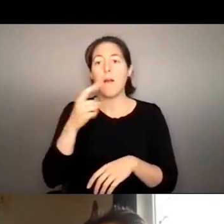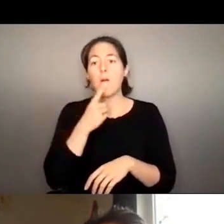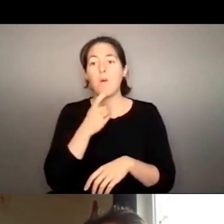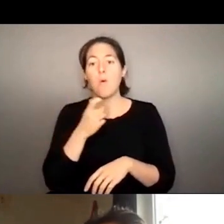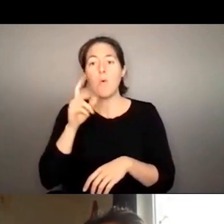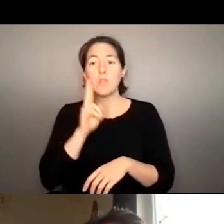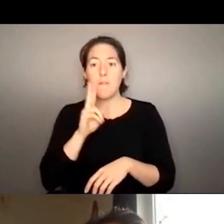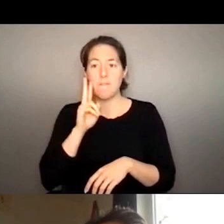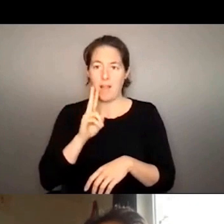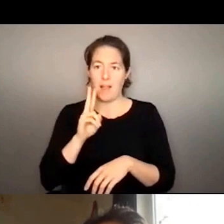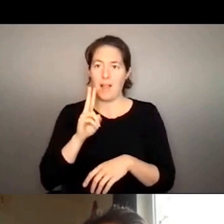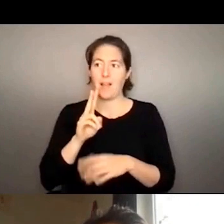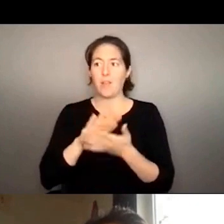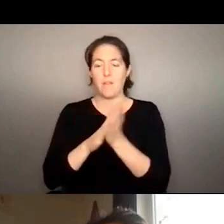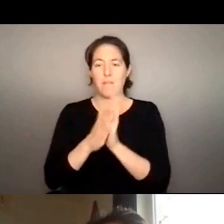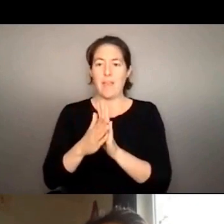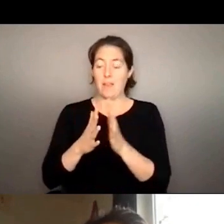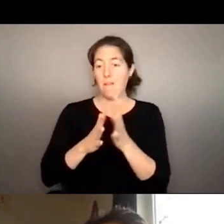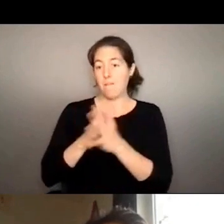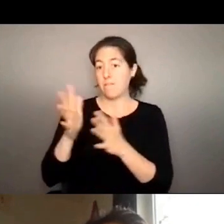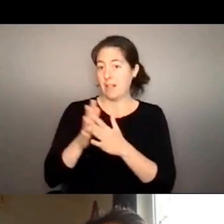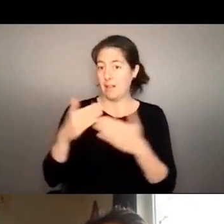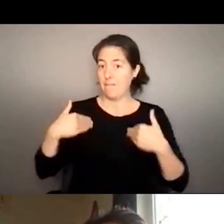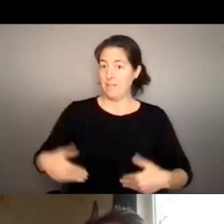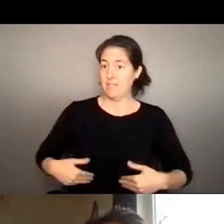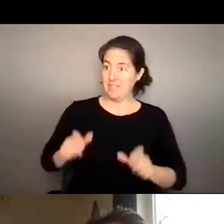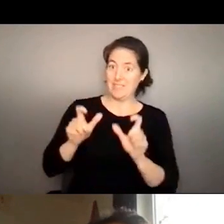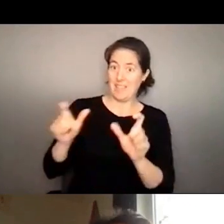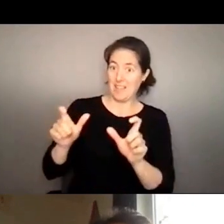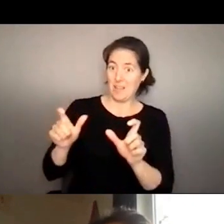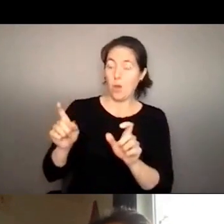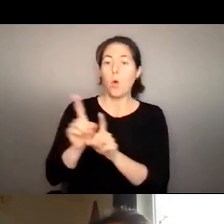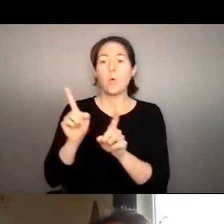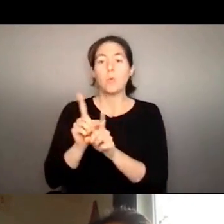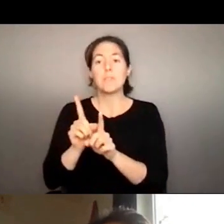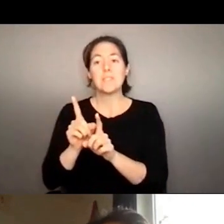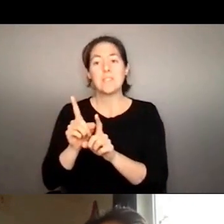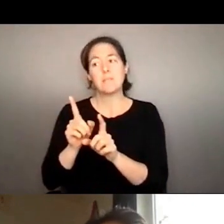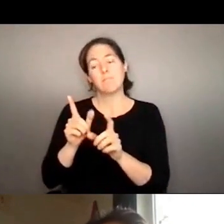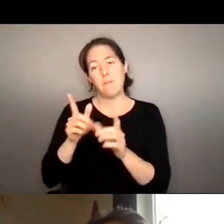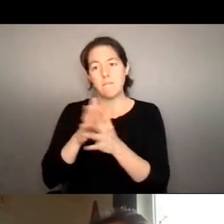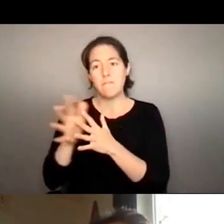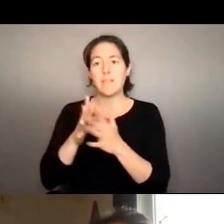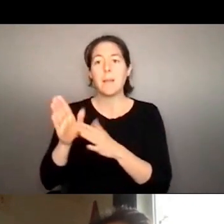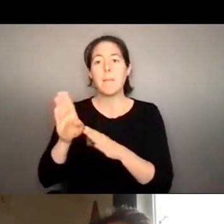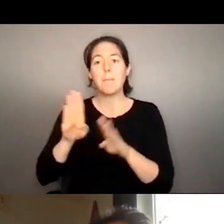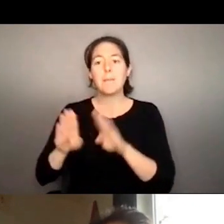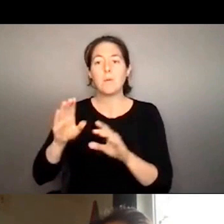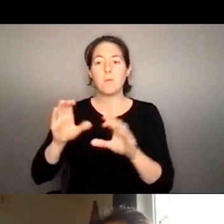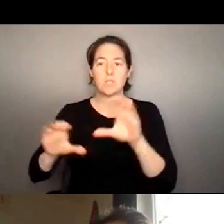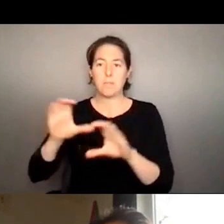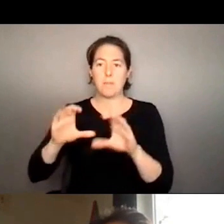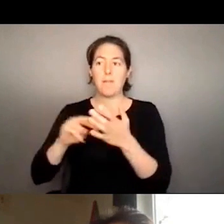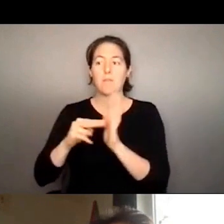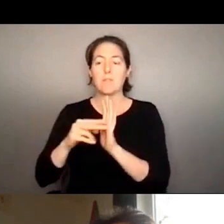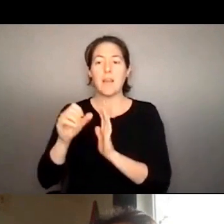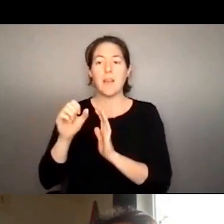filtre physique, mais ensuite, son activité biologique va servir de filtre biochimique, où, dans le fond, le strophère va